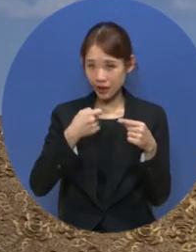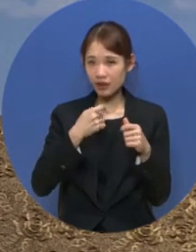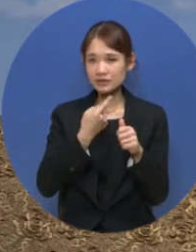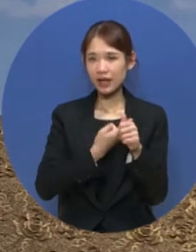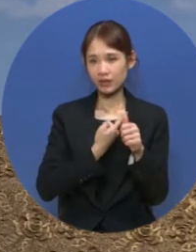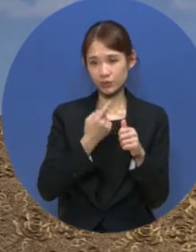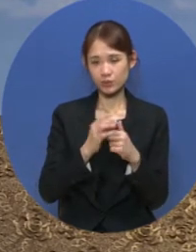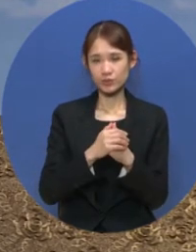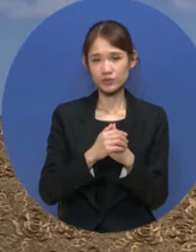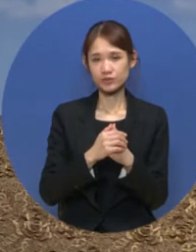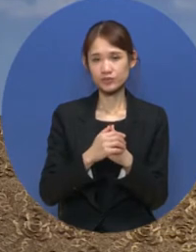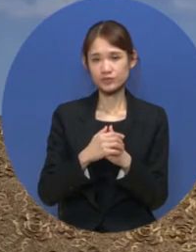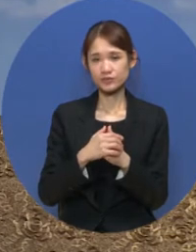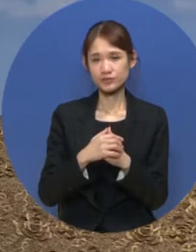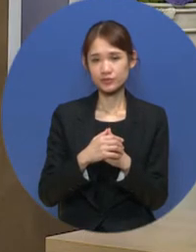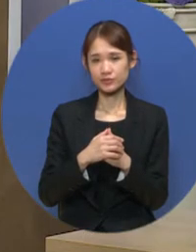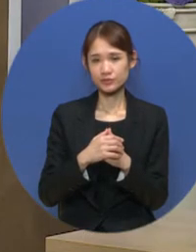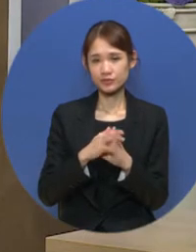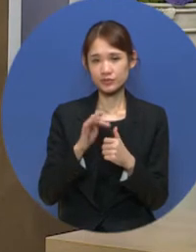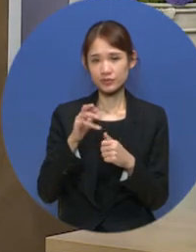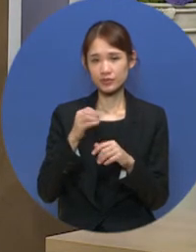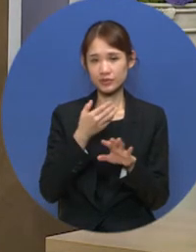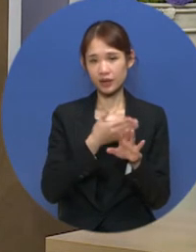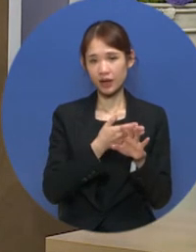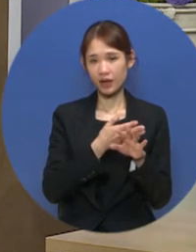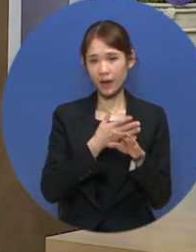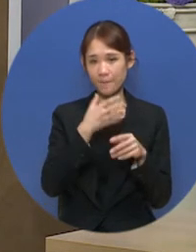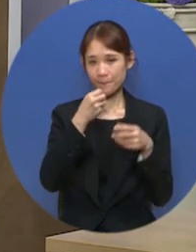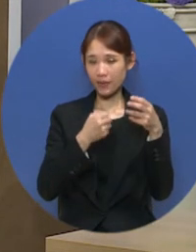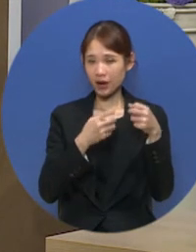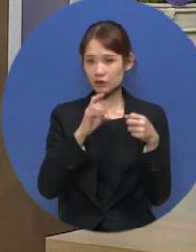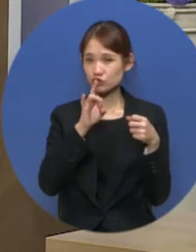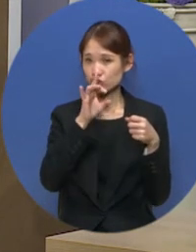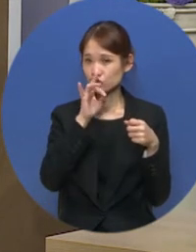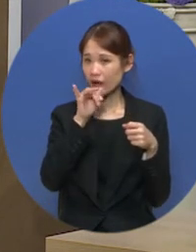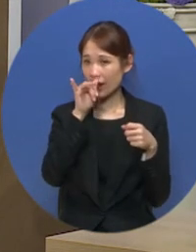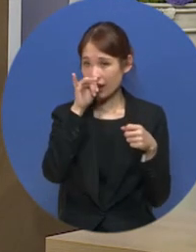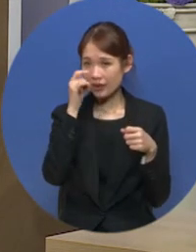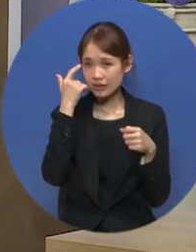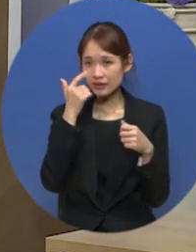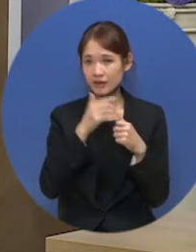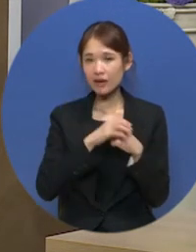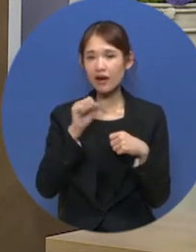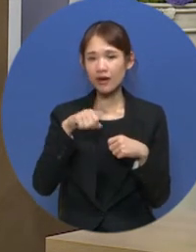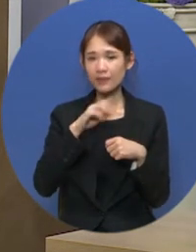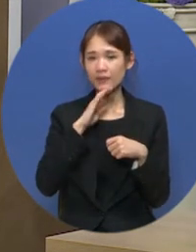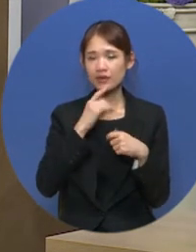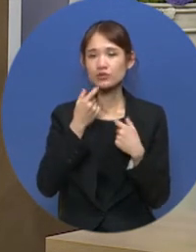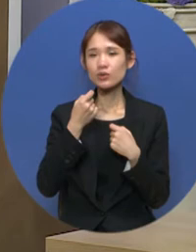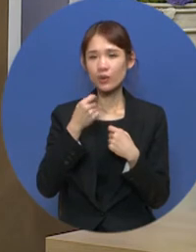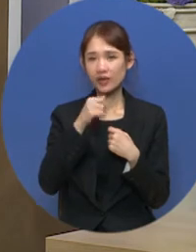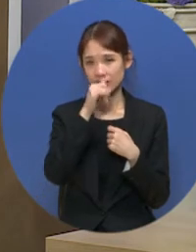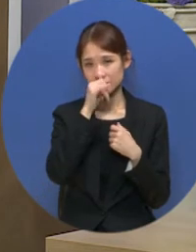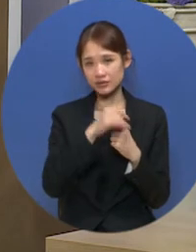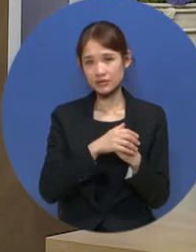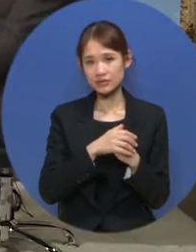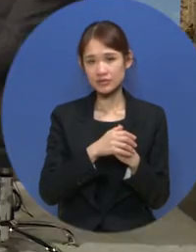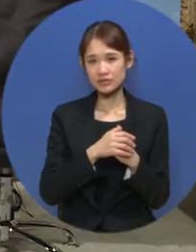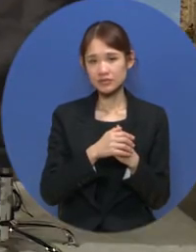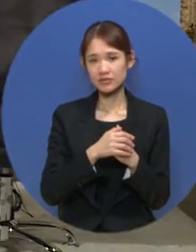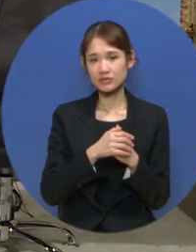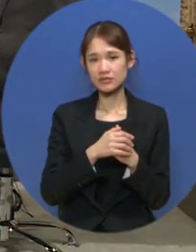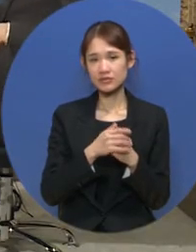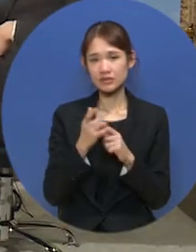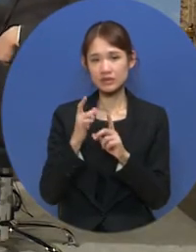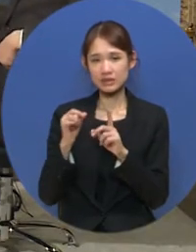있게. 그럼 그 지퍼가 그 다른 바지들과 동일하게 중앙에 있나요? 네, 맞아요. 아. 똑같이. 아, 똑같이 중앙에 있고. 네네.